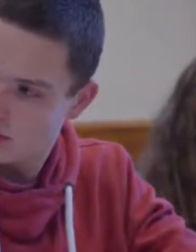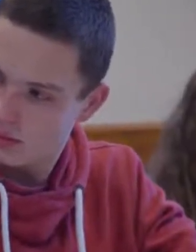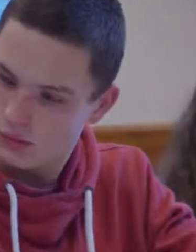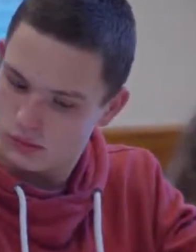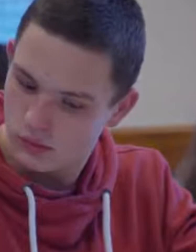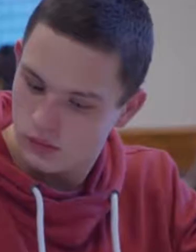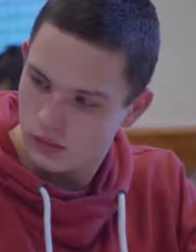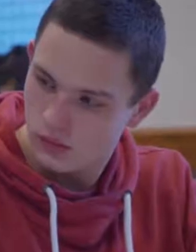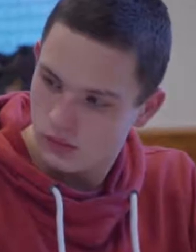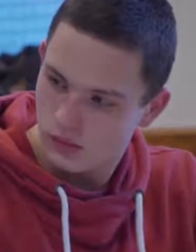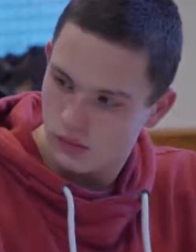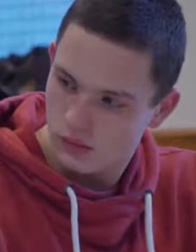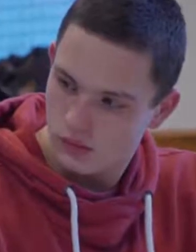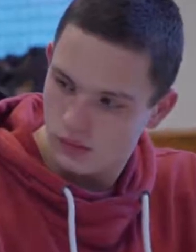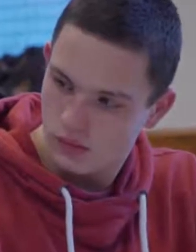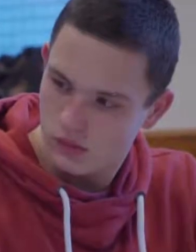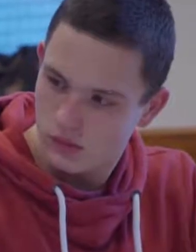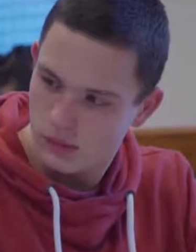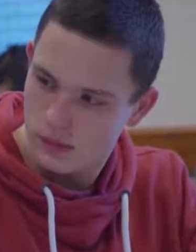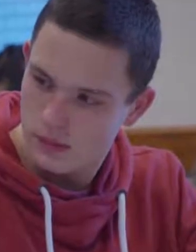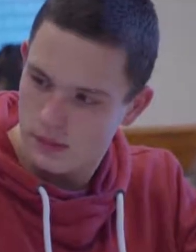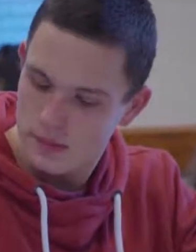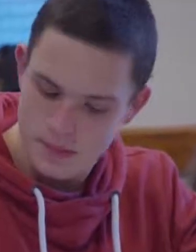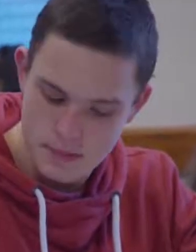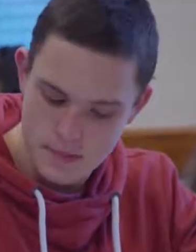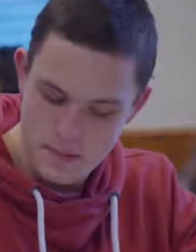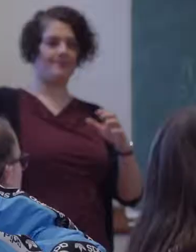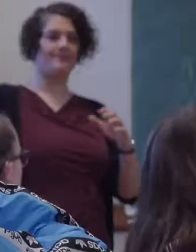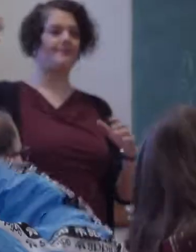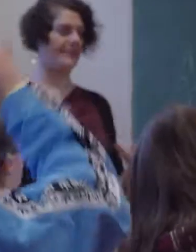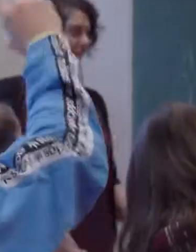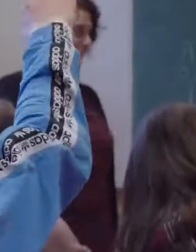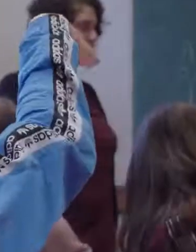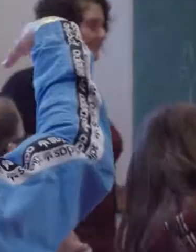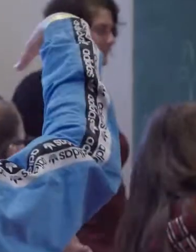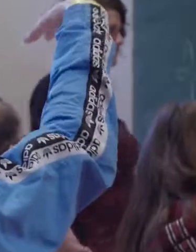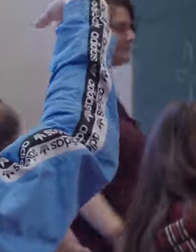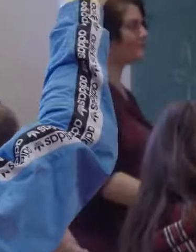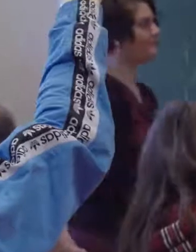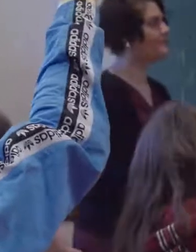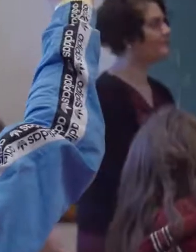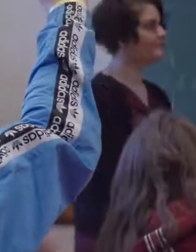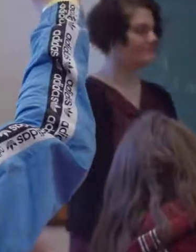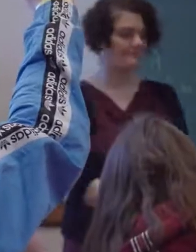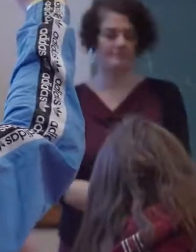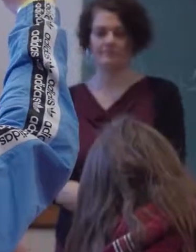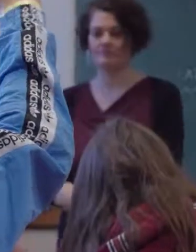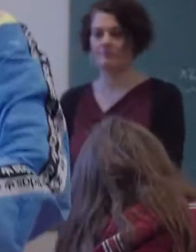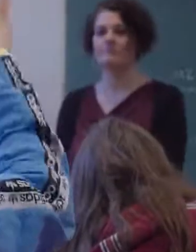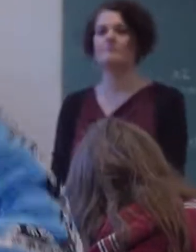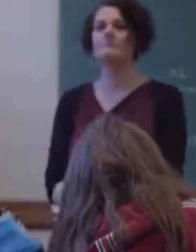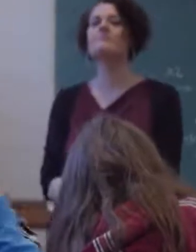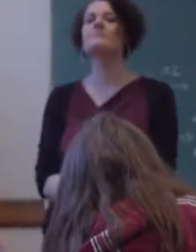de la même manière, pour que vous ayez plus facile à retenir. Et vous souvenez, on a déjà travaillé sur la grosse